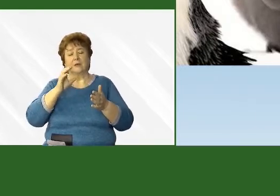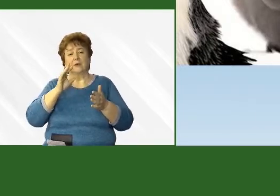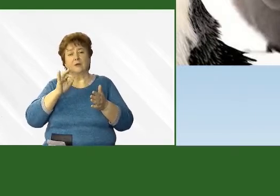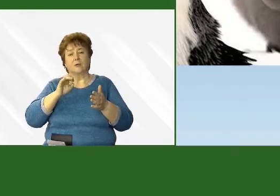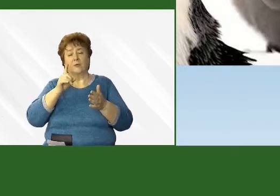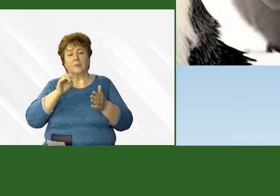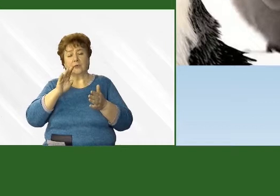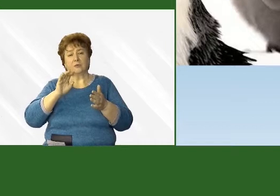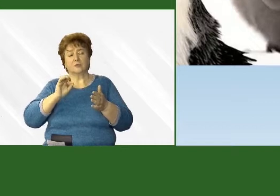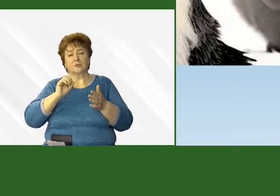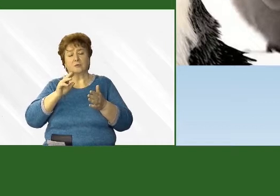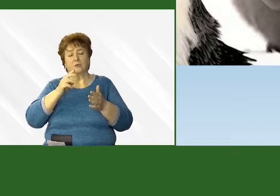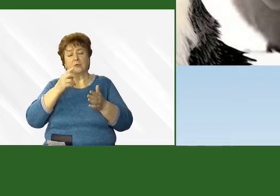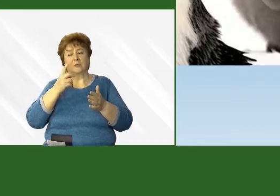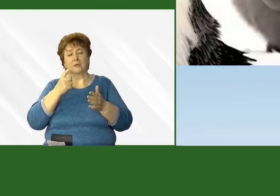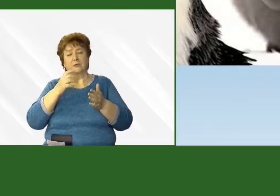Скотта в